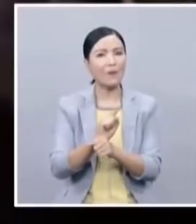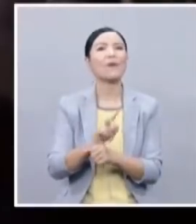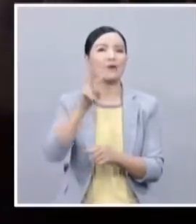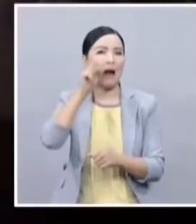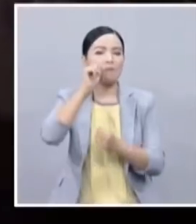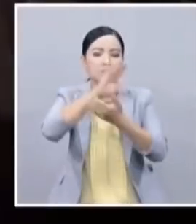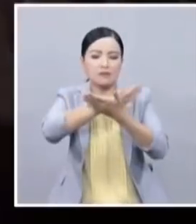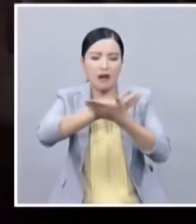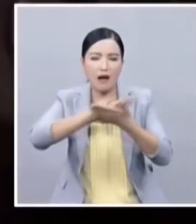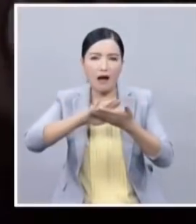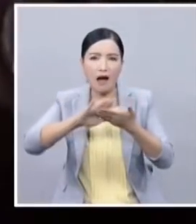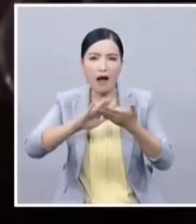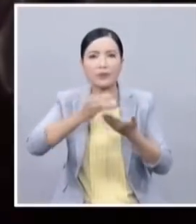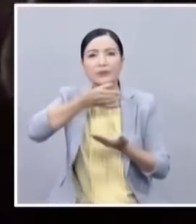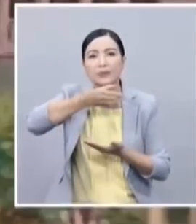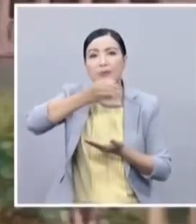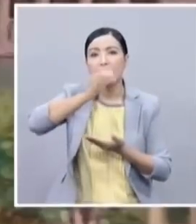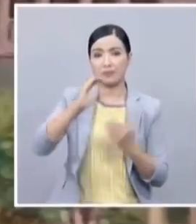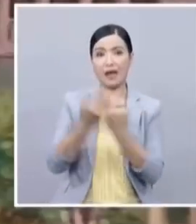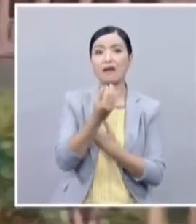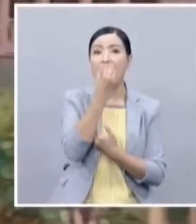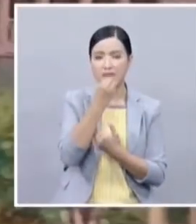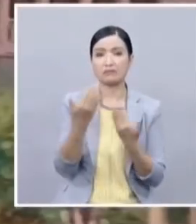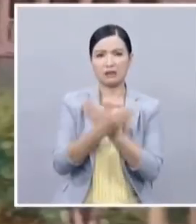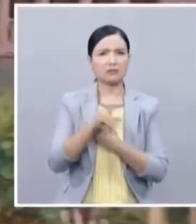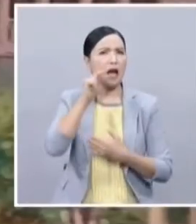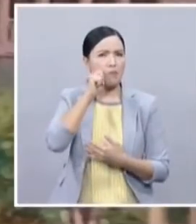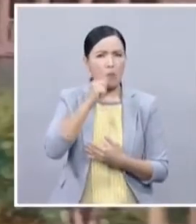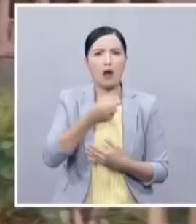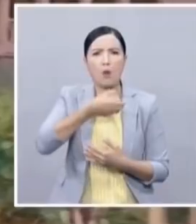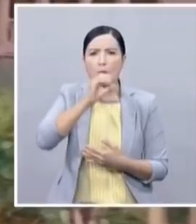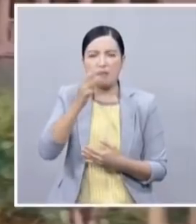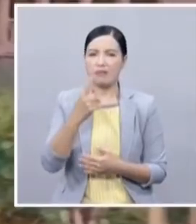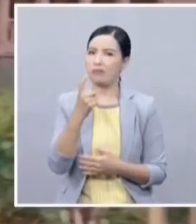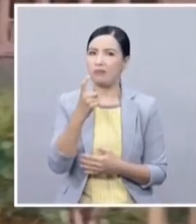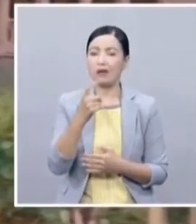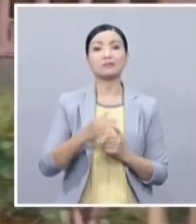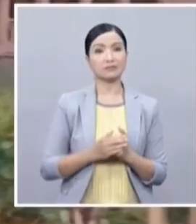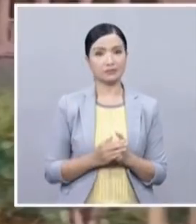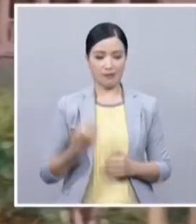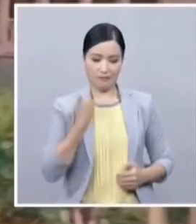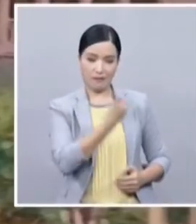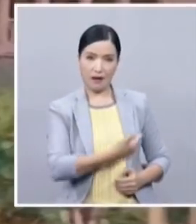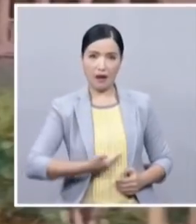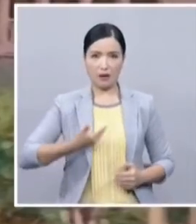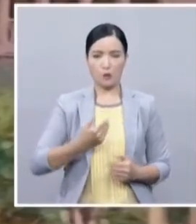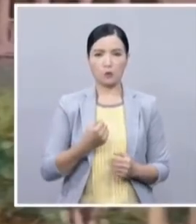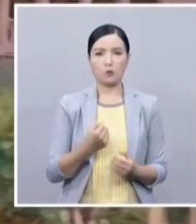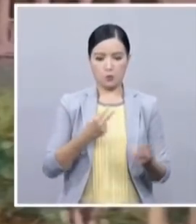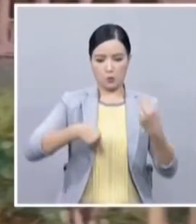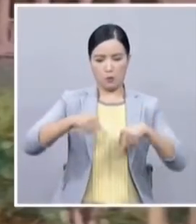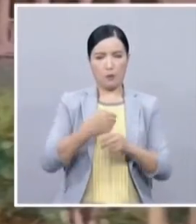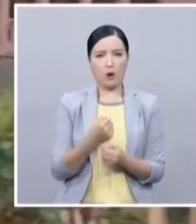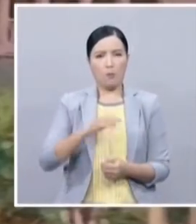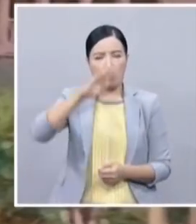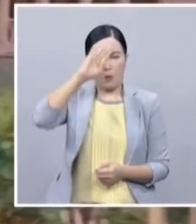สุทธิ์มากินทานอาหารนะครับเพราะเราขาดน้ำนานไม่ได้การรักษาสมดุลของร่างกายไม่ให้ป่วยไข้จะทำอย่างไ